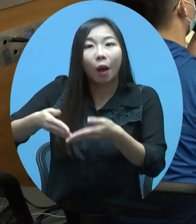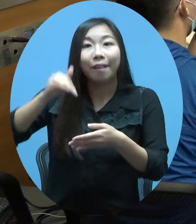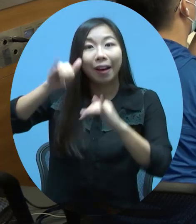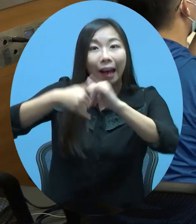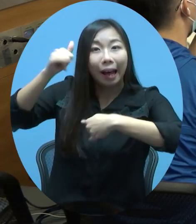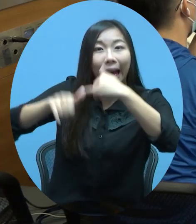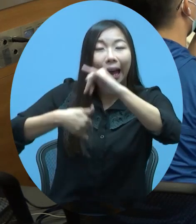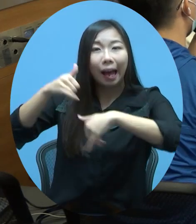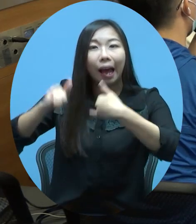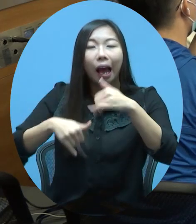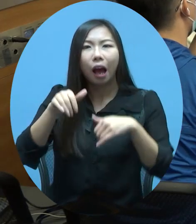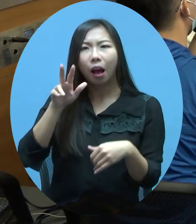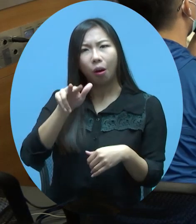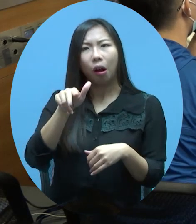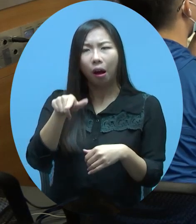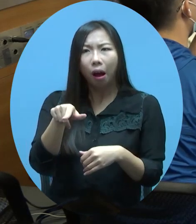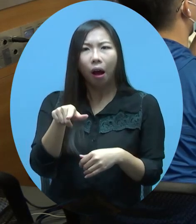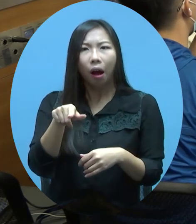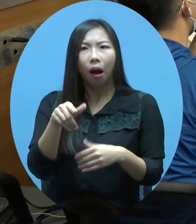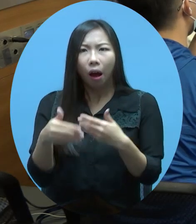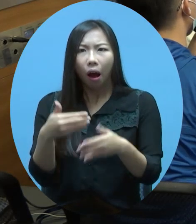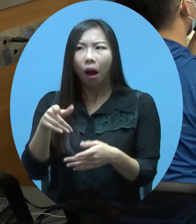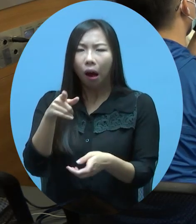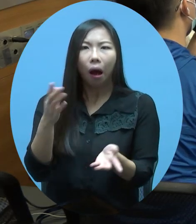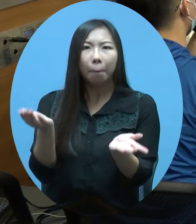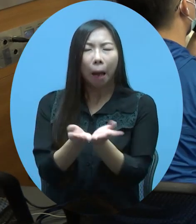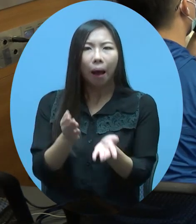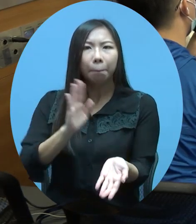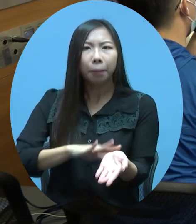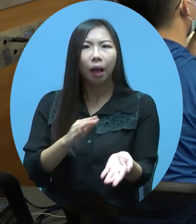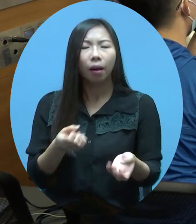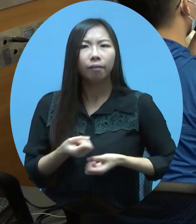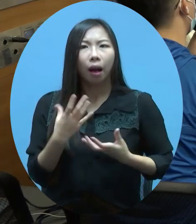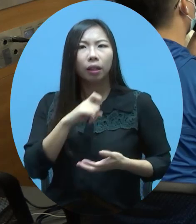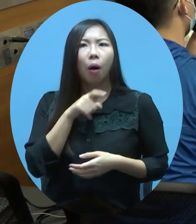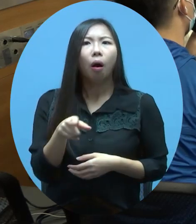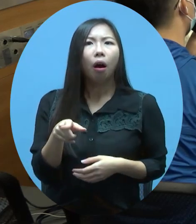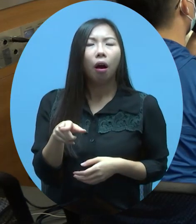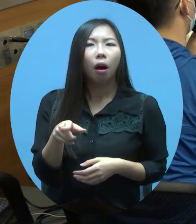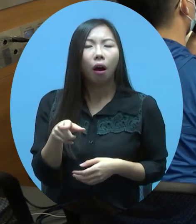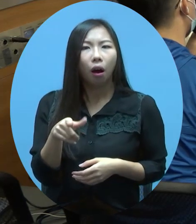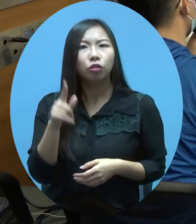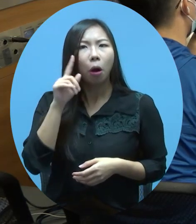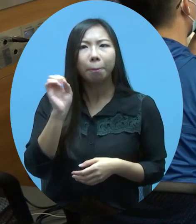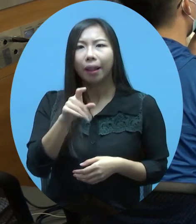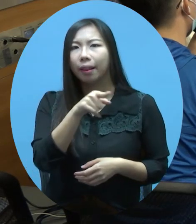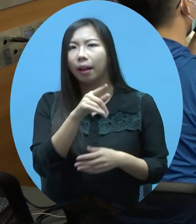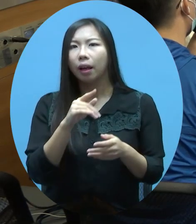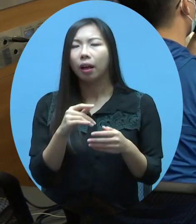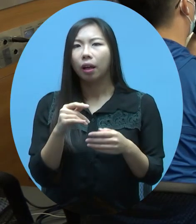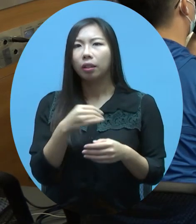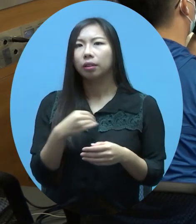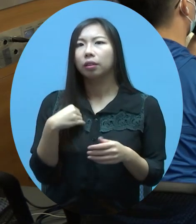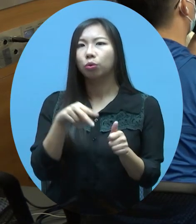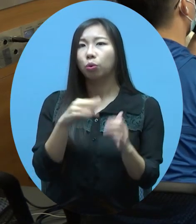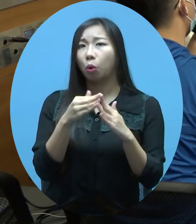到陸續都有一啲即係確診嘅即係情況啦。想問即係處方會唔會即係同佢哋再進行一次即係嗰